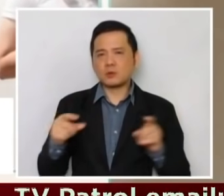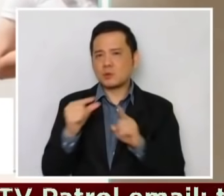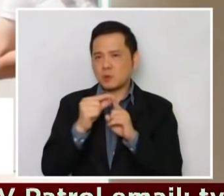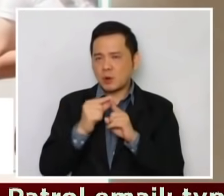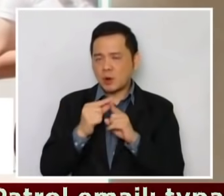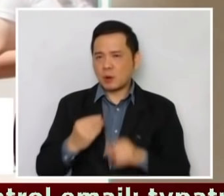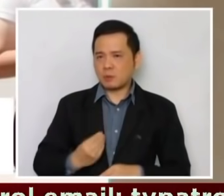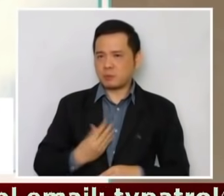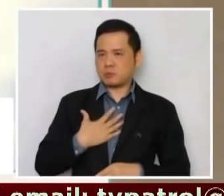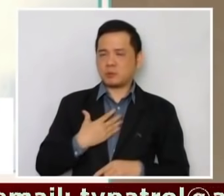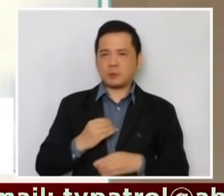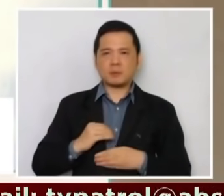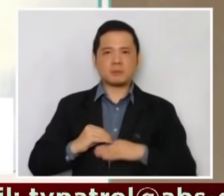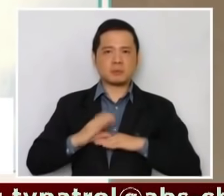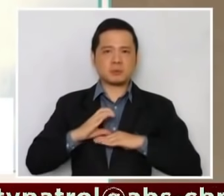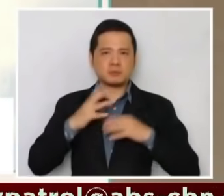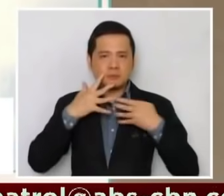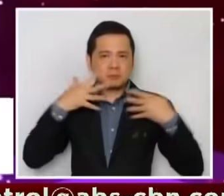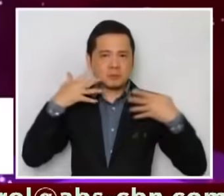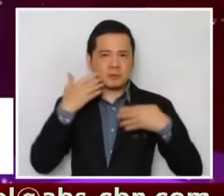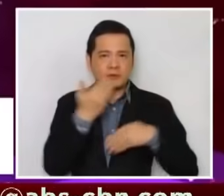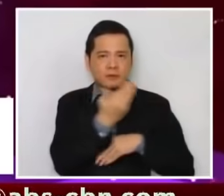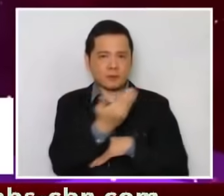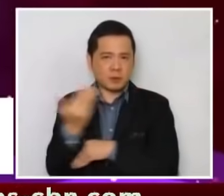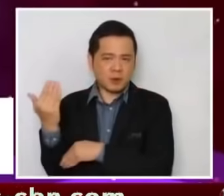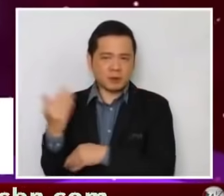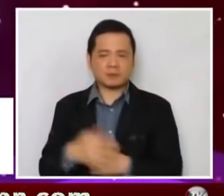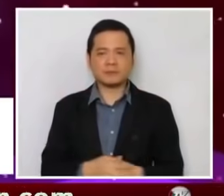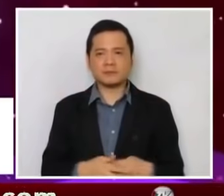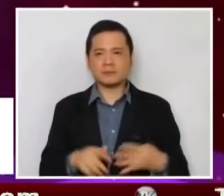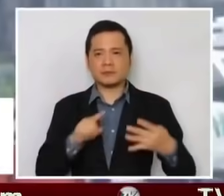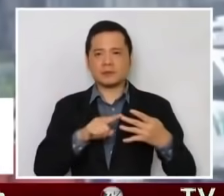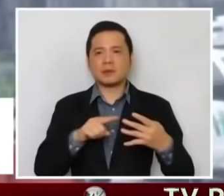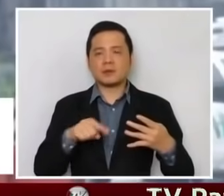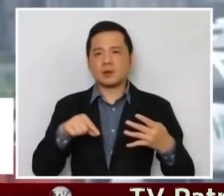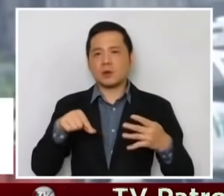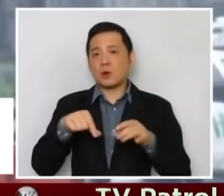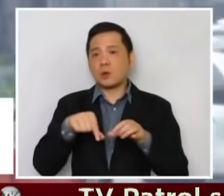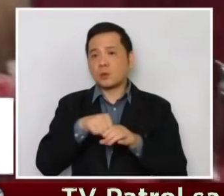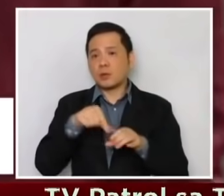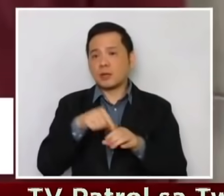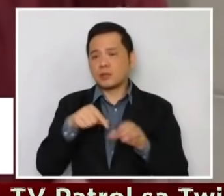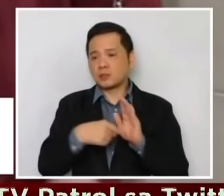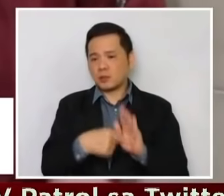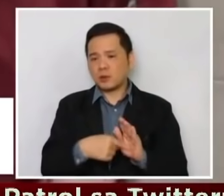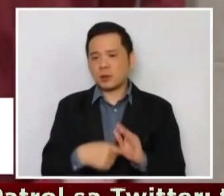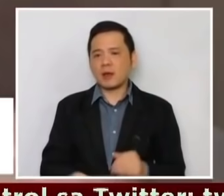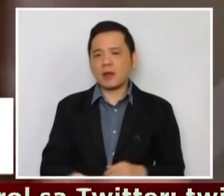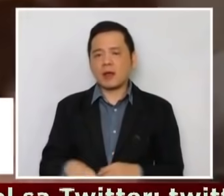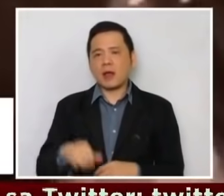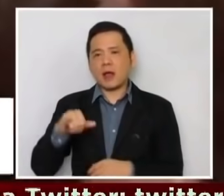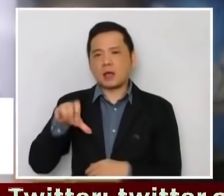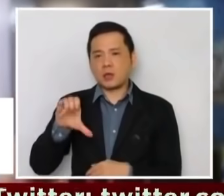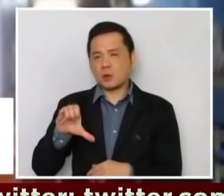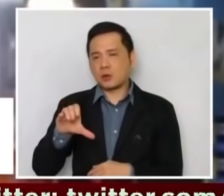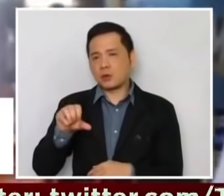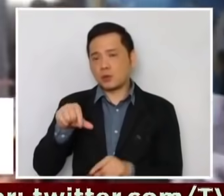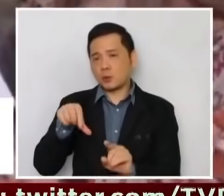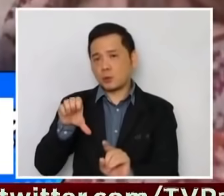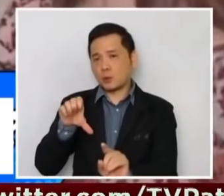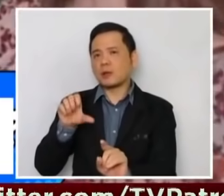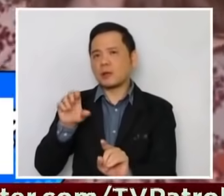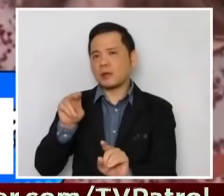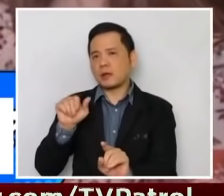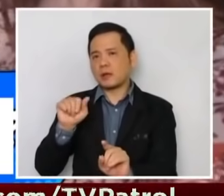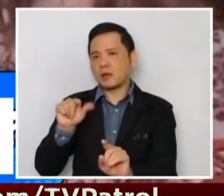ng good vibes sa inyong umaga. Isa namang quiz show ang IQ ang Nagwagi, kung saan mag-iikot si Alora Sasam sa